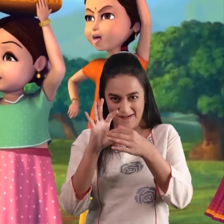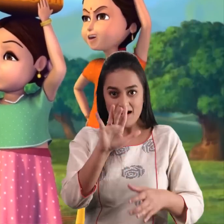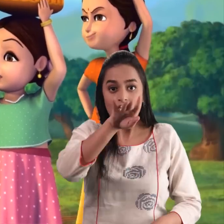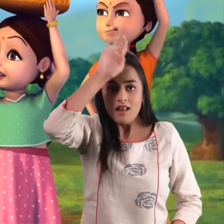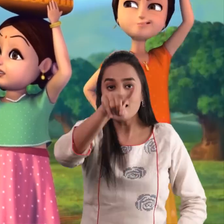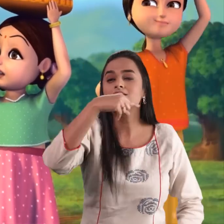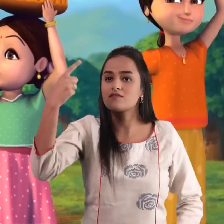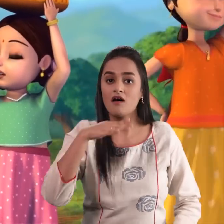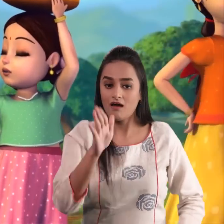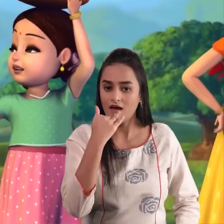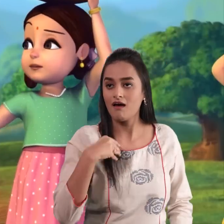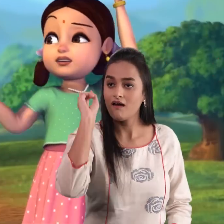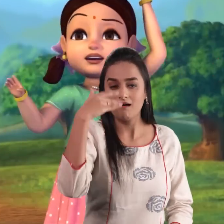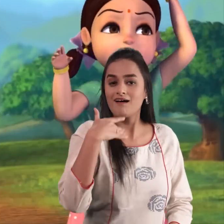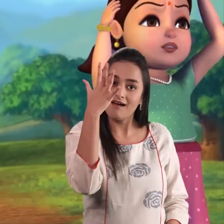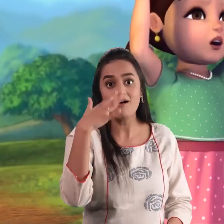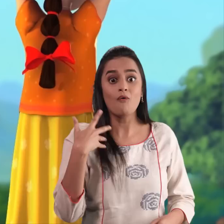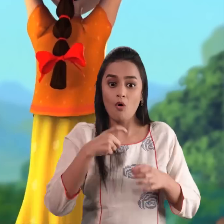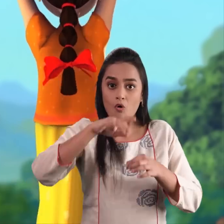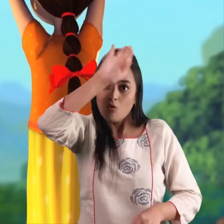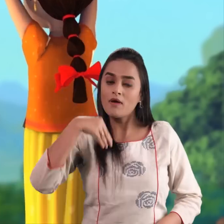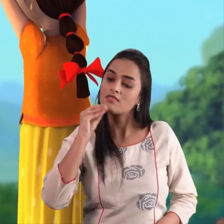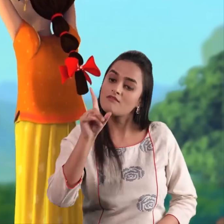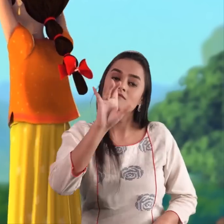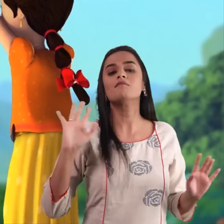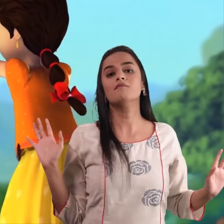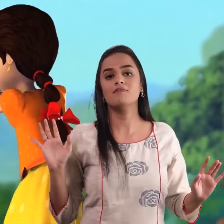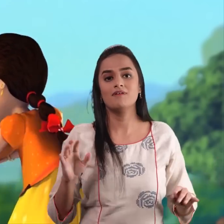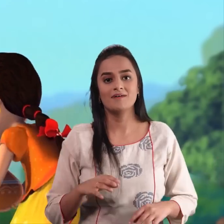अपने राजा जी को बोल दो हम कर अपनी रानी को ही देते हैं।